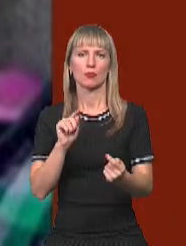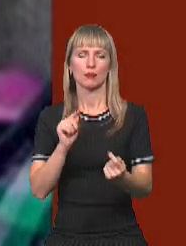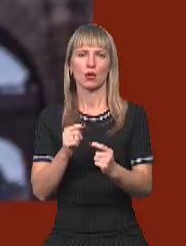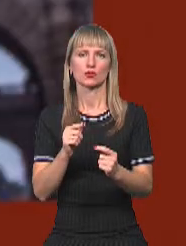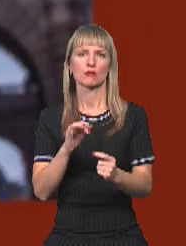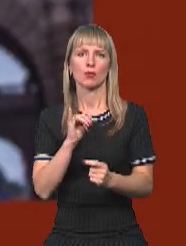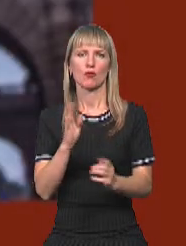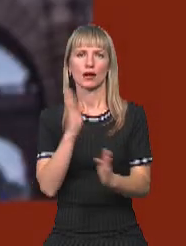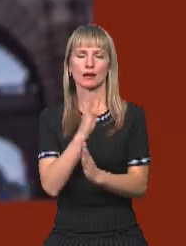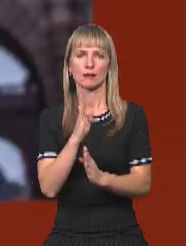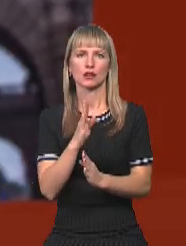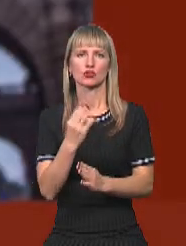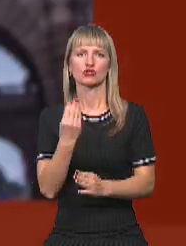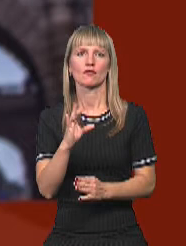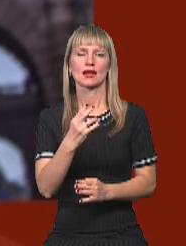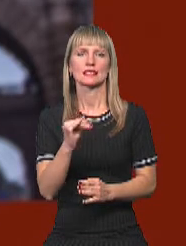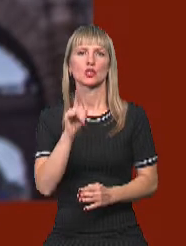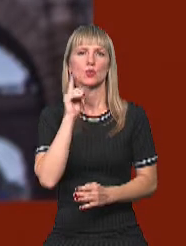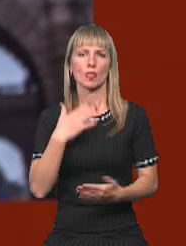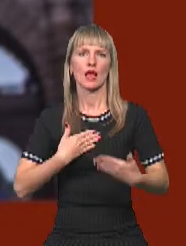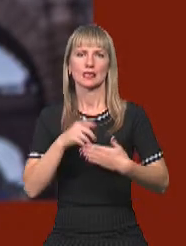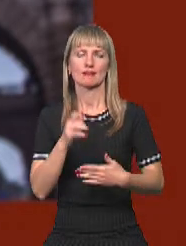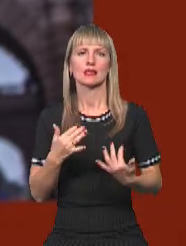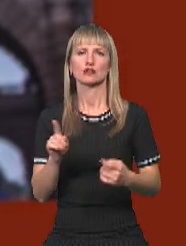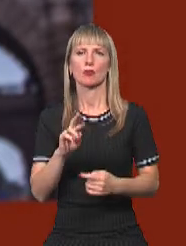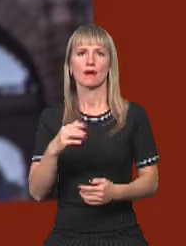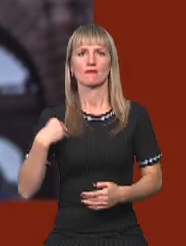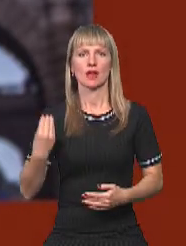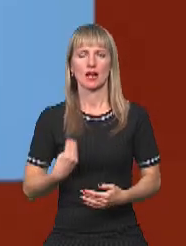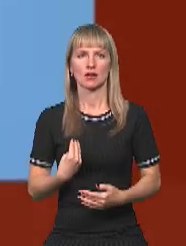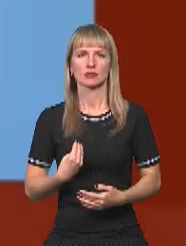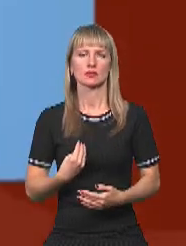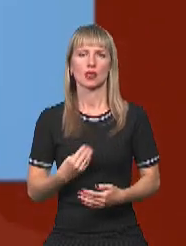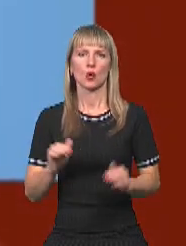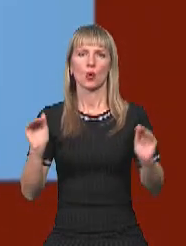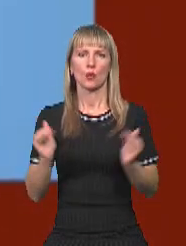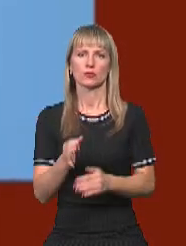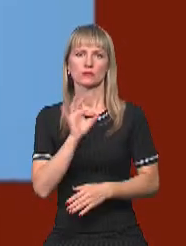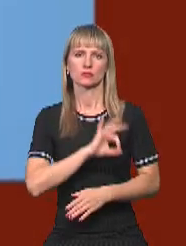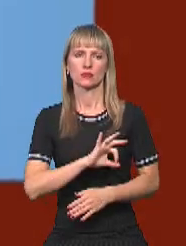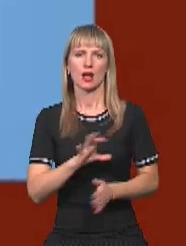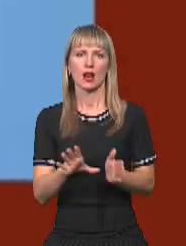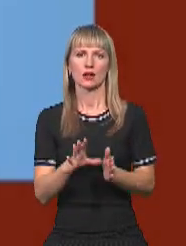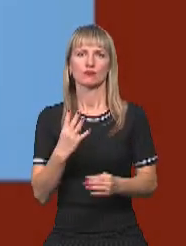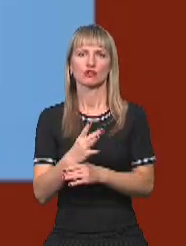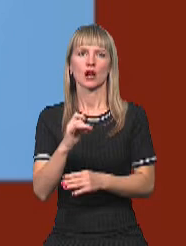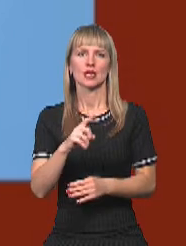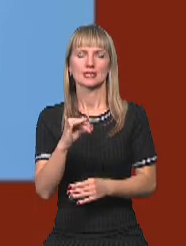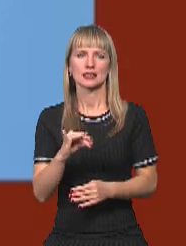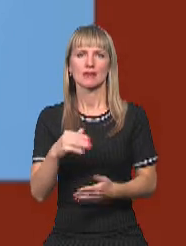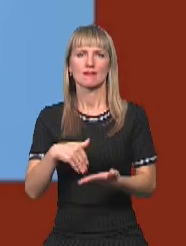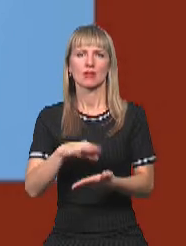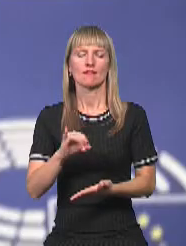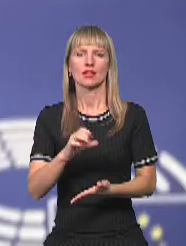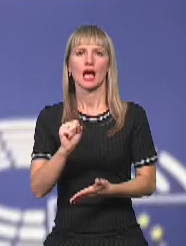парламенту Швеції. Юна екоактивістка вимагала, щоб Франція знизила споживання електроенергії в 4 рази та відмовилася від